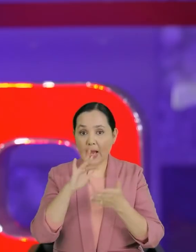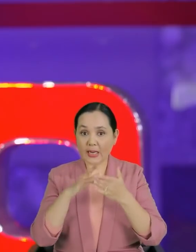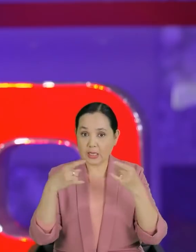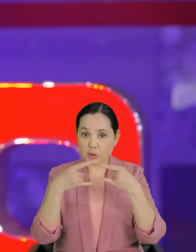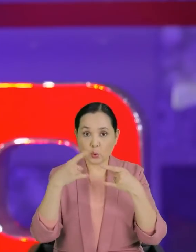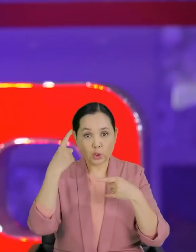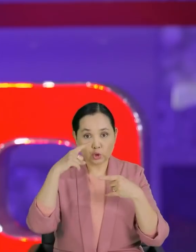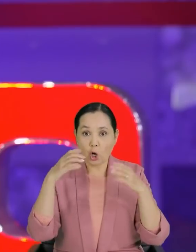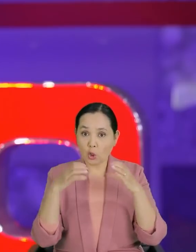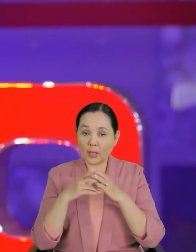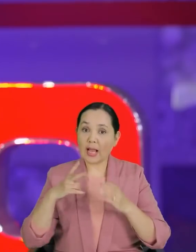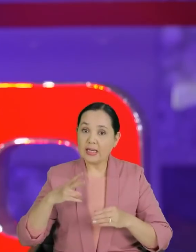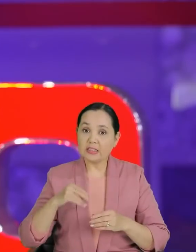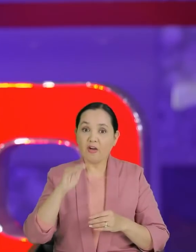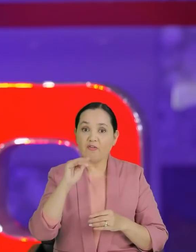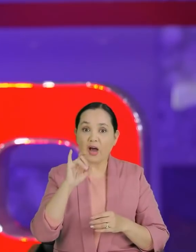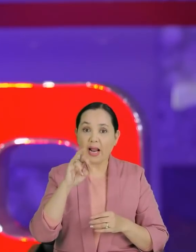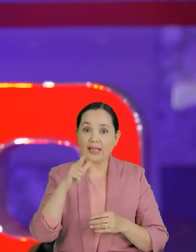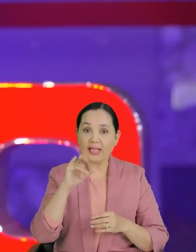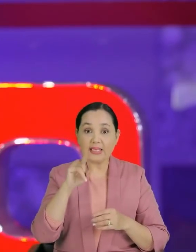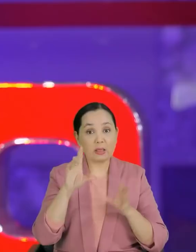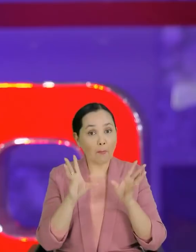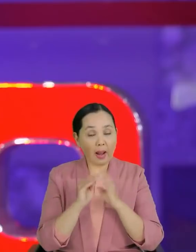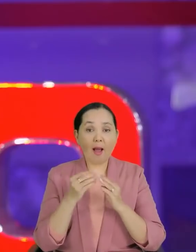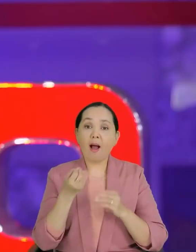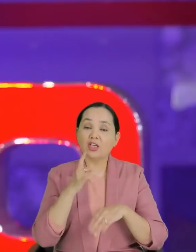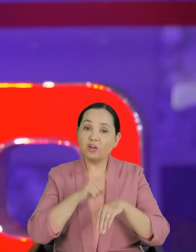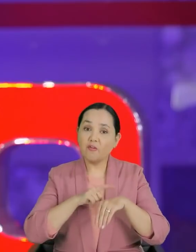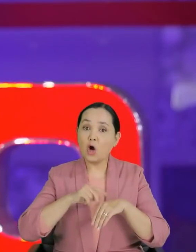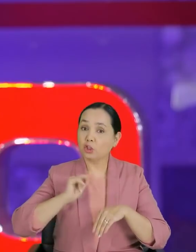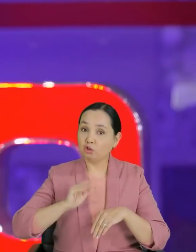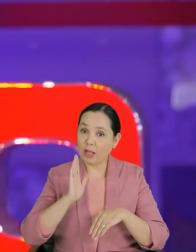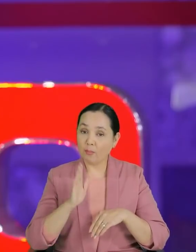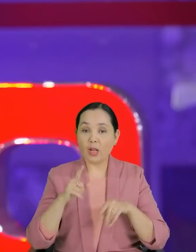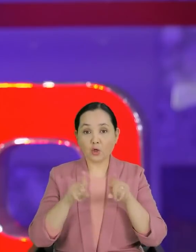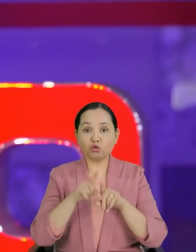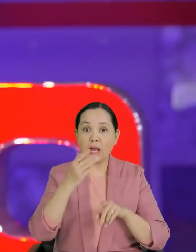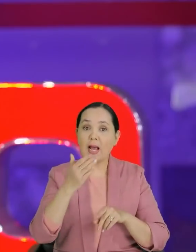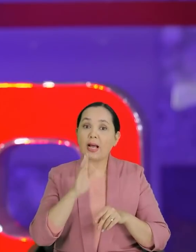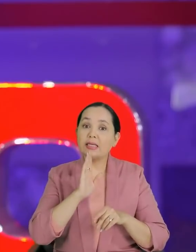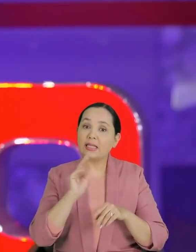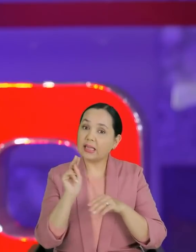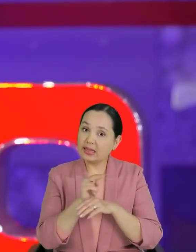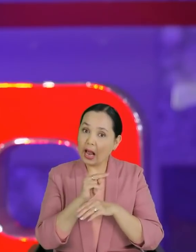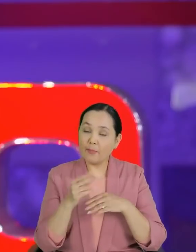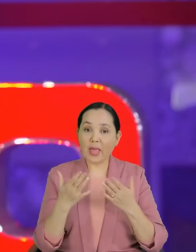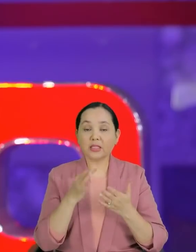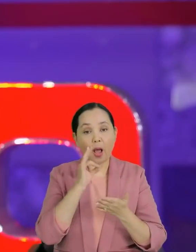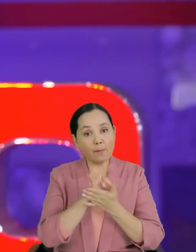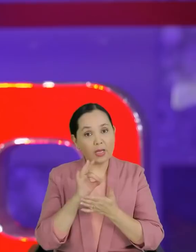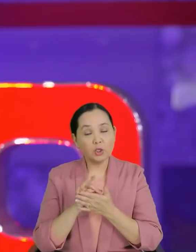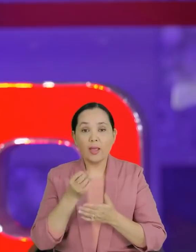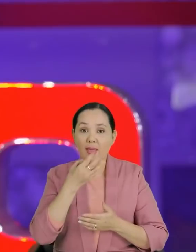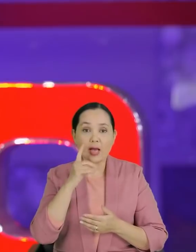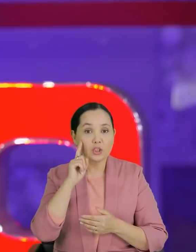studiya ijodkorlari qizingiz Farangiz bilan birga qancha vaqt davomida ishlagan bo'lsa-da, ana shu qizning tarbiyasi va